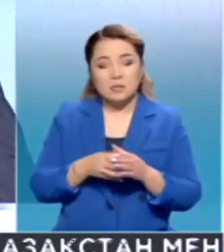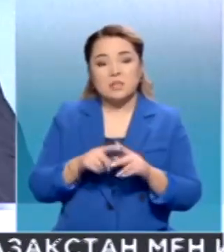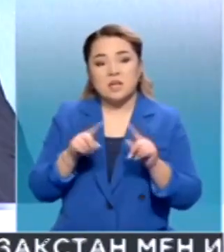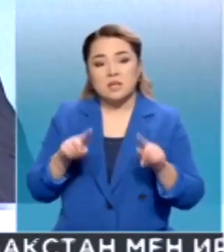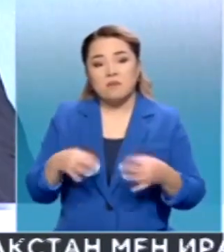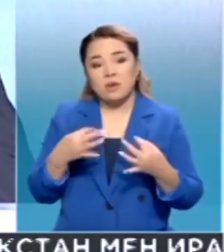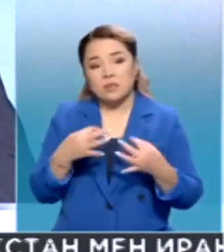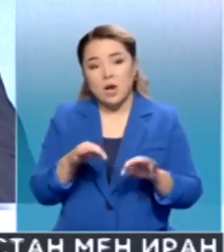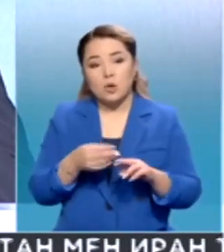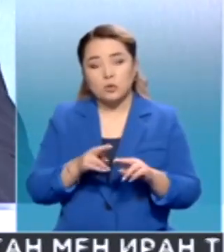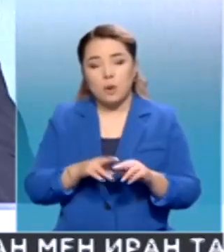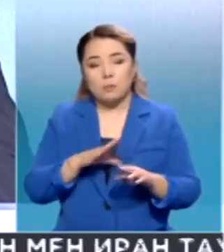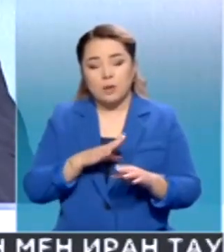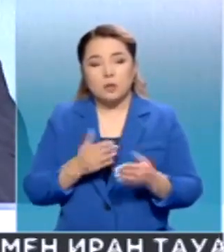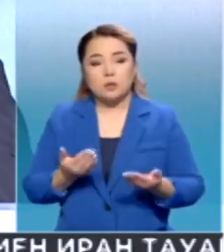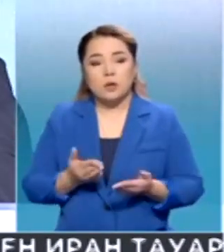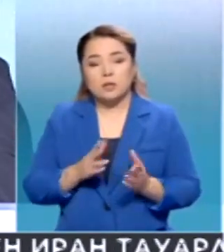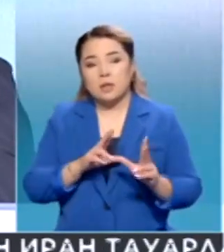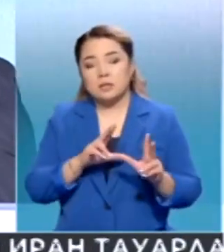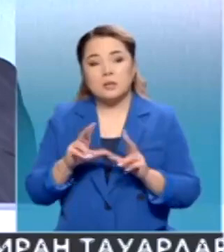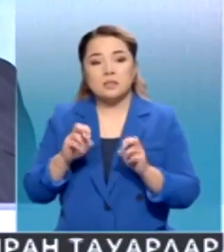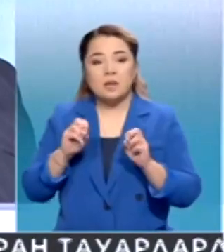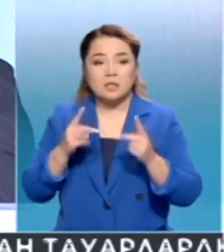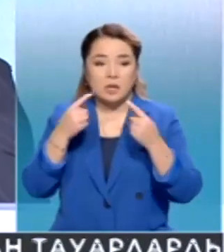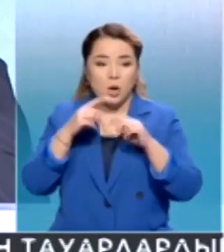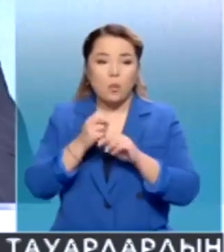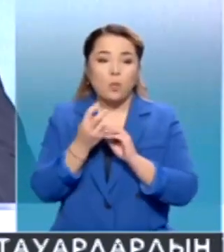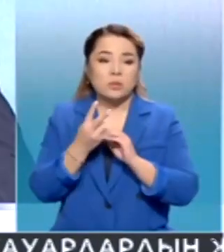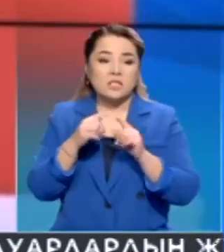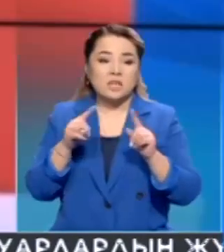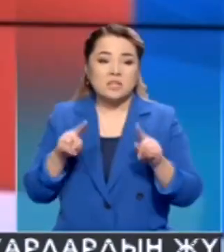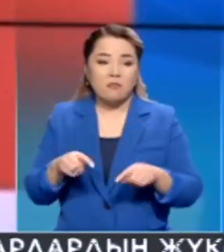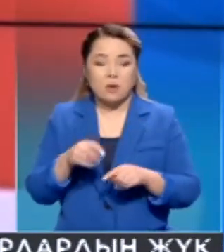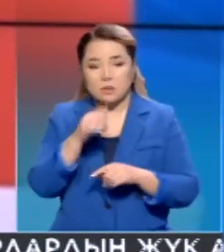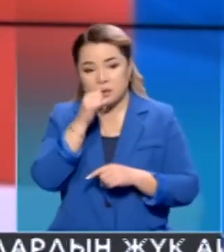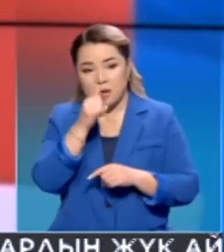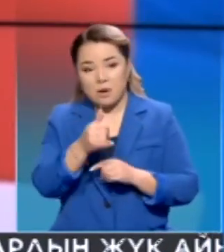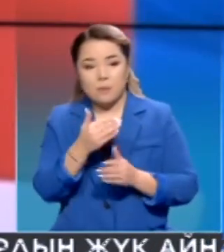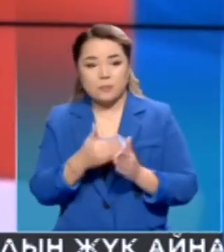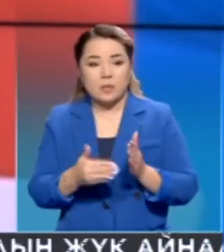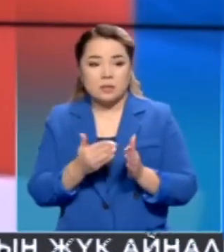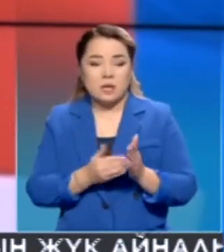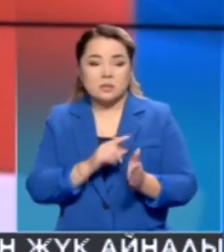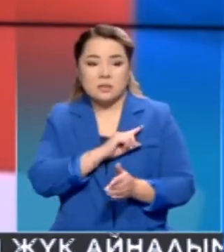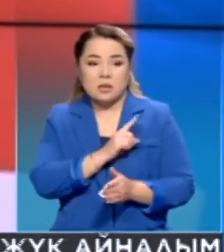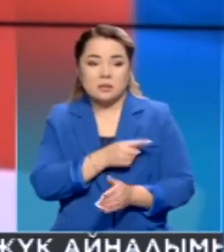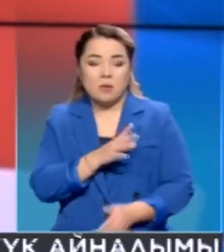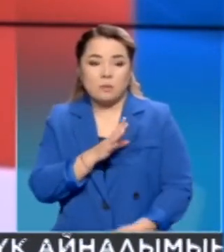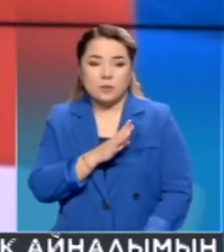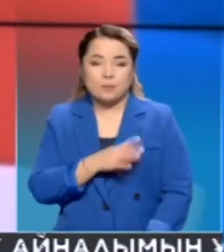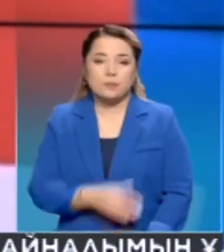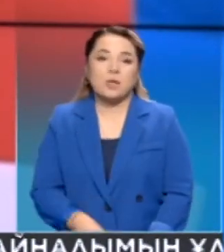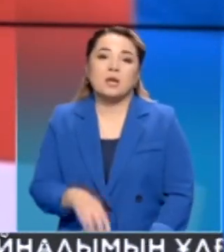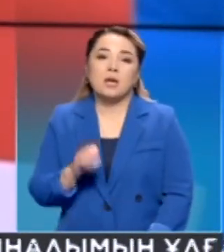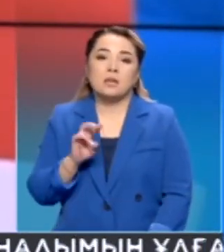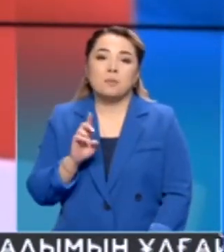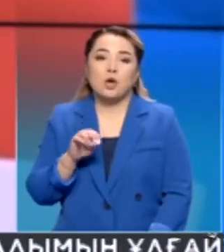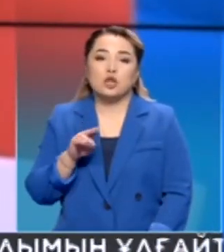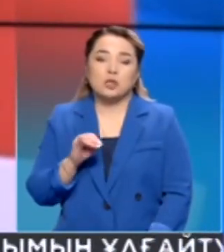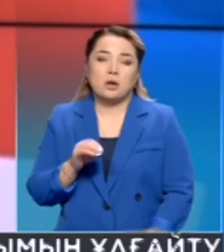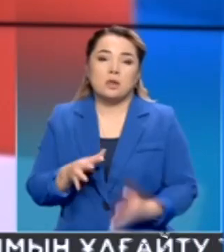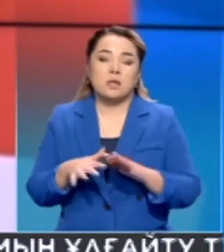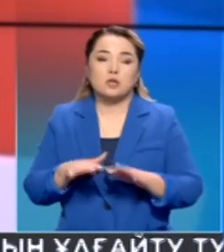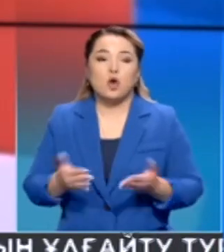органы тұрмыстық техникаға берген 12 сертификат күшін жойды. Еңбекші Қазақ ауданының тұрғындарына құқықтық көмек